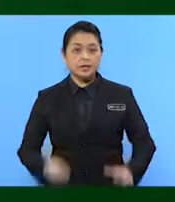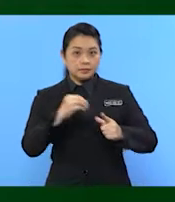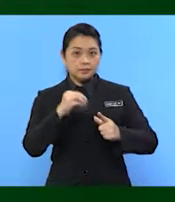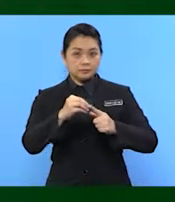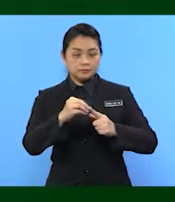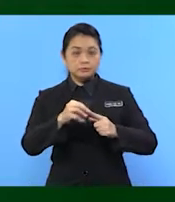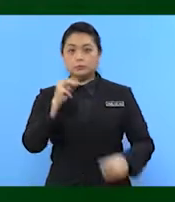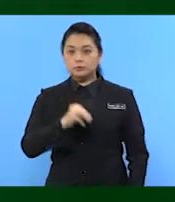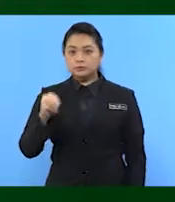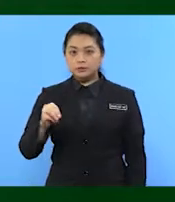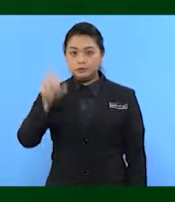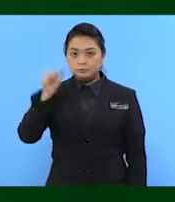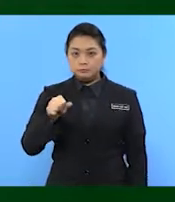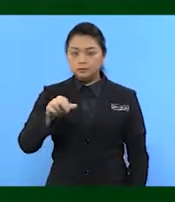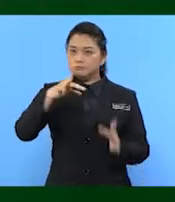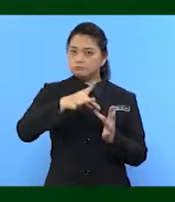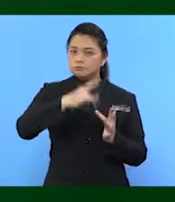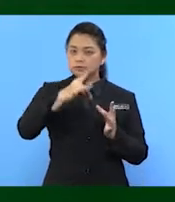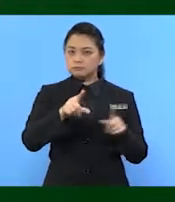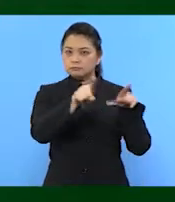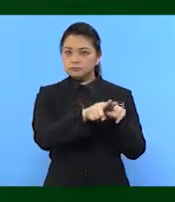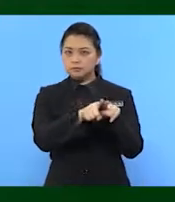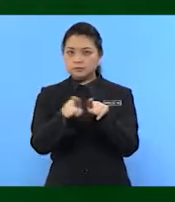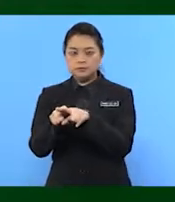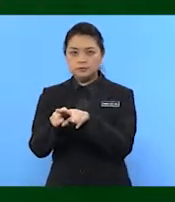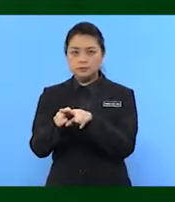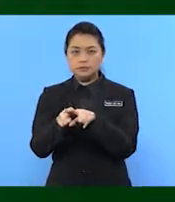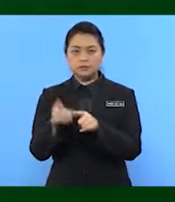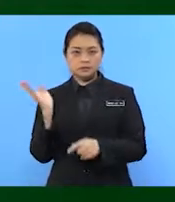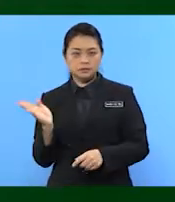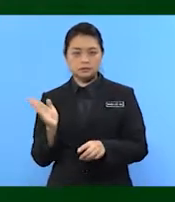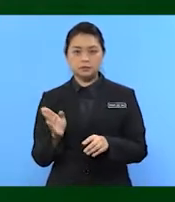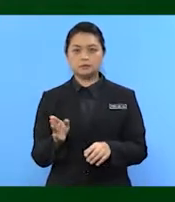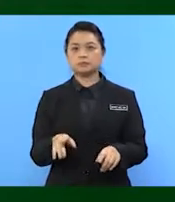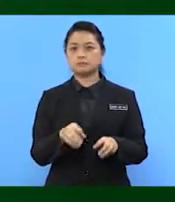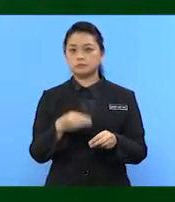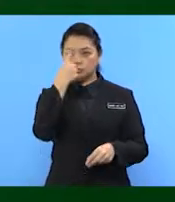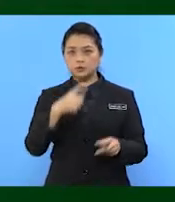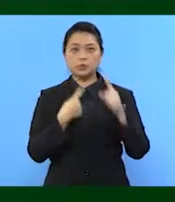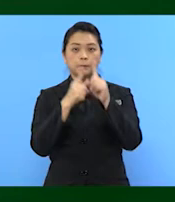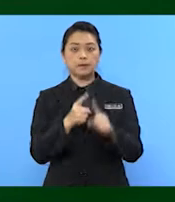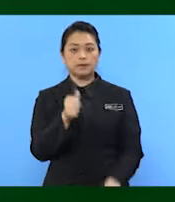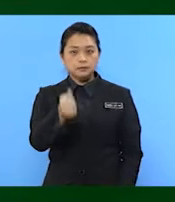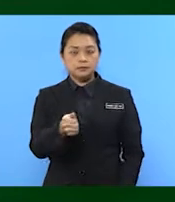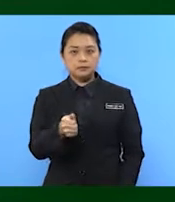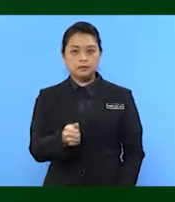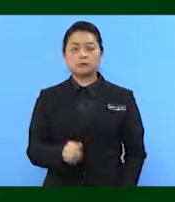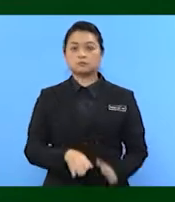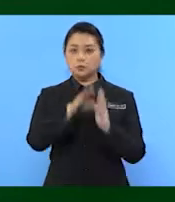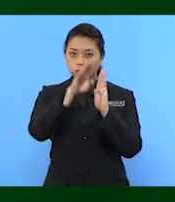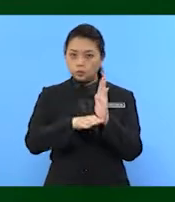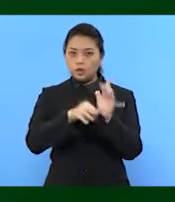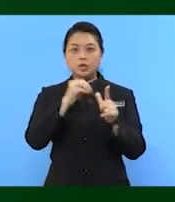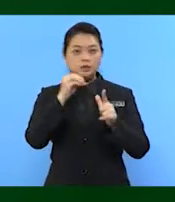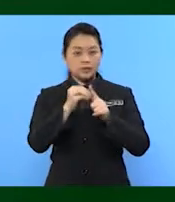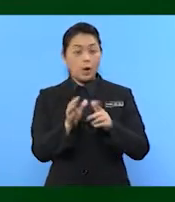Ataupun murid-murid boleh memilih pasangan ini sebagai jawapan anda, iaitu berkurang dan